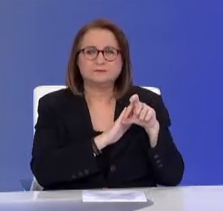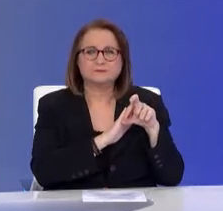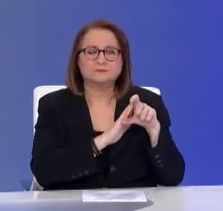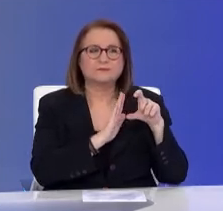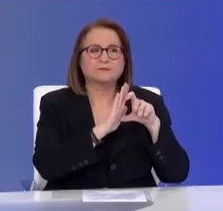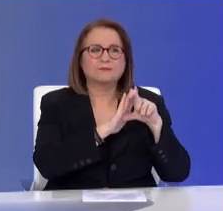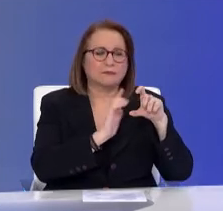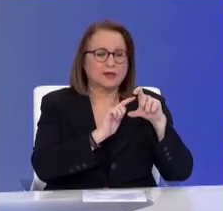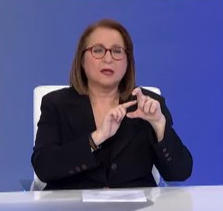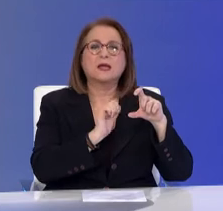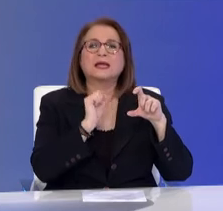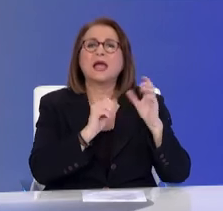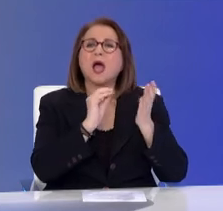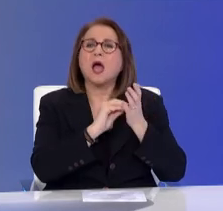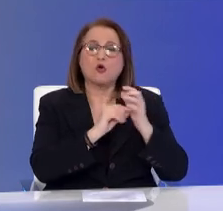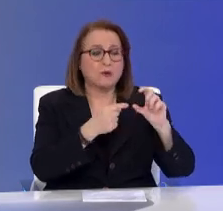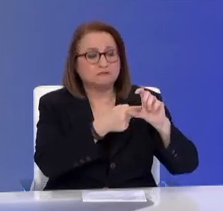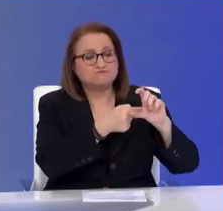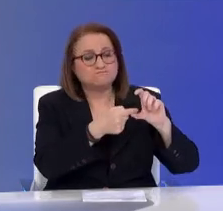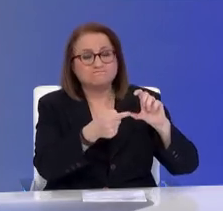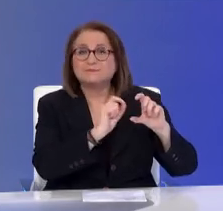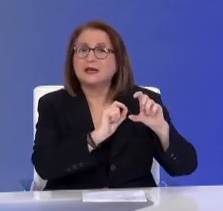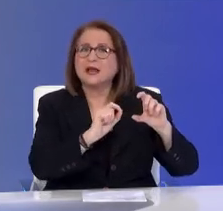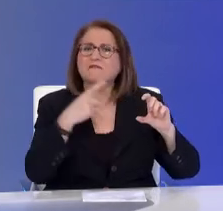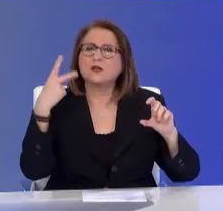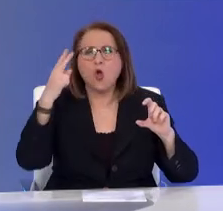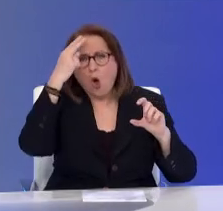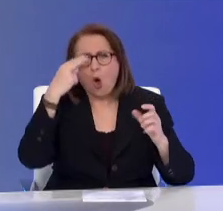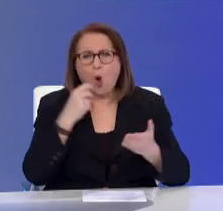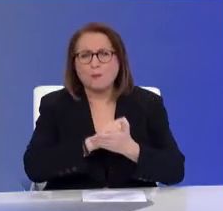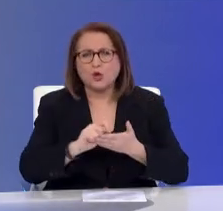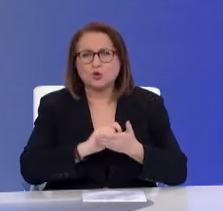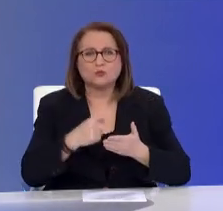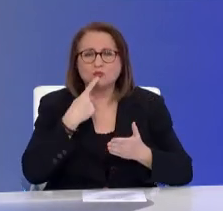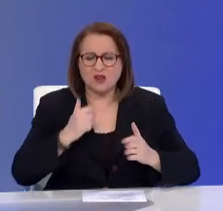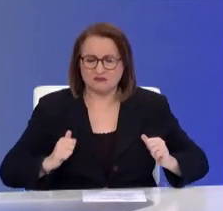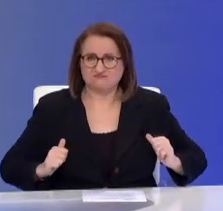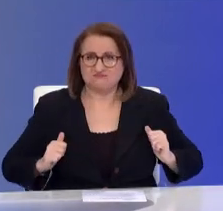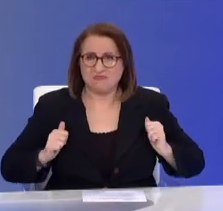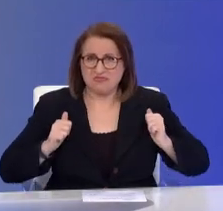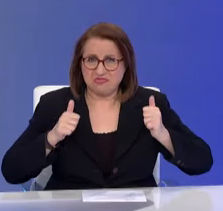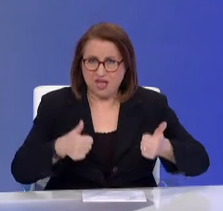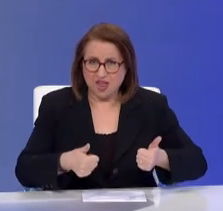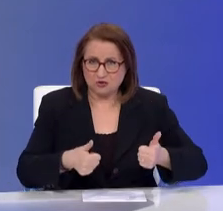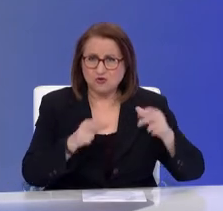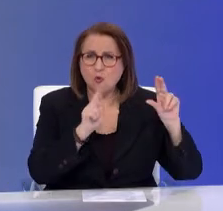Ιλιάδα που λέει ότι η Ανδρία είναι ομορφιά. Η